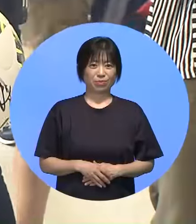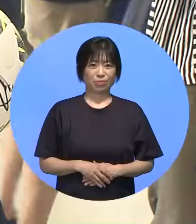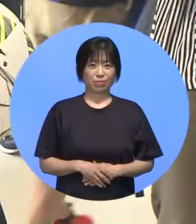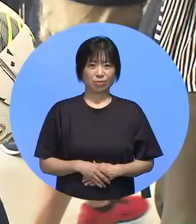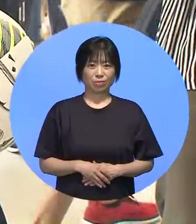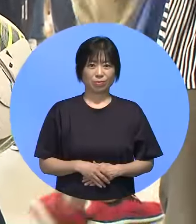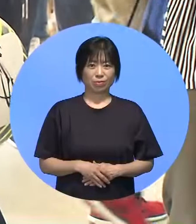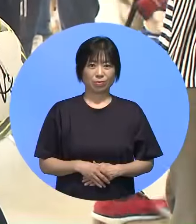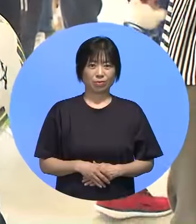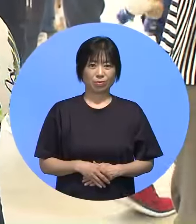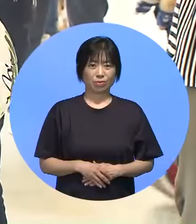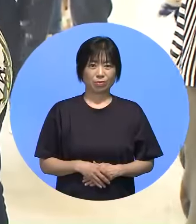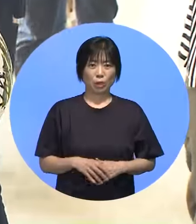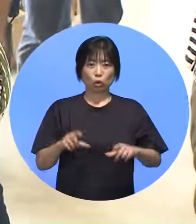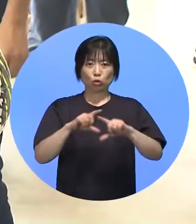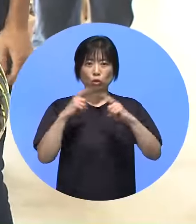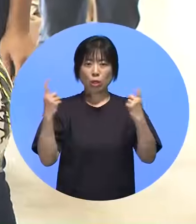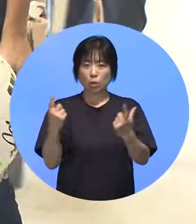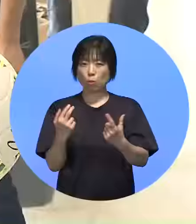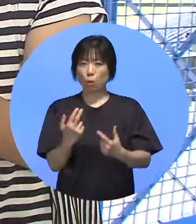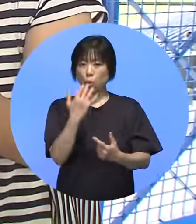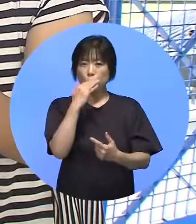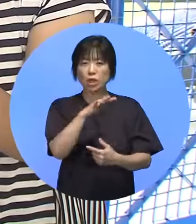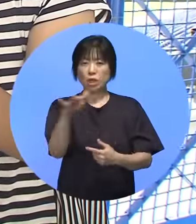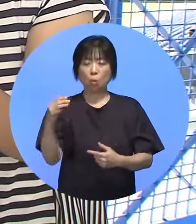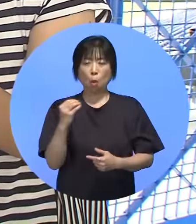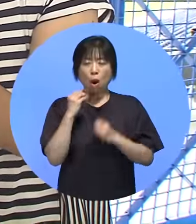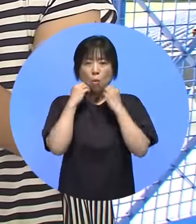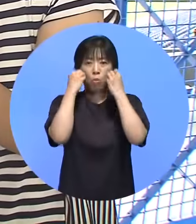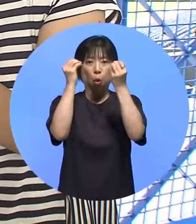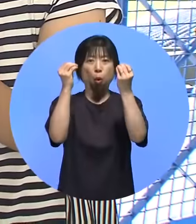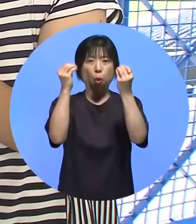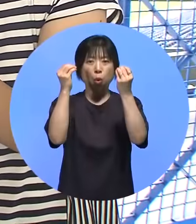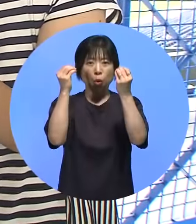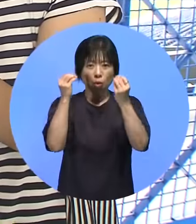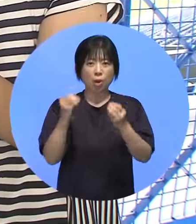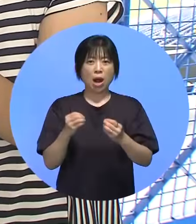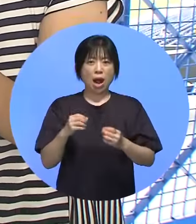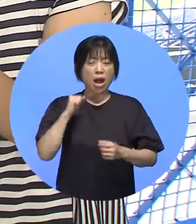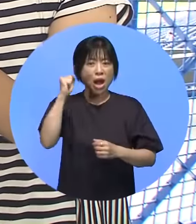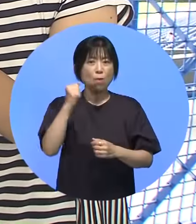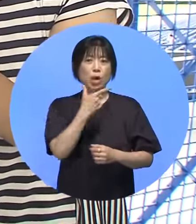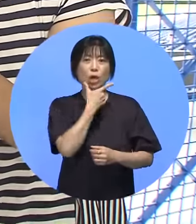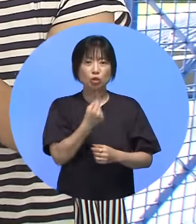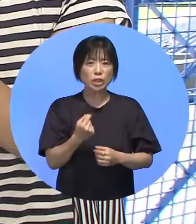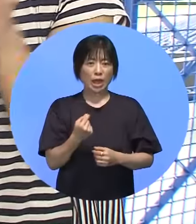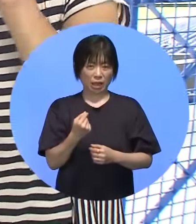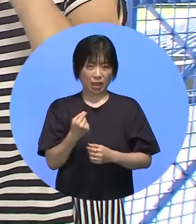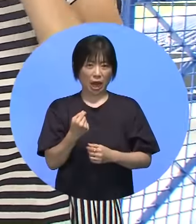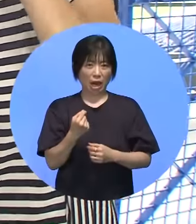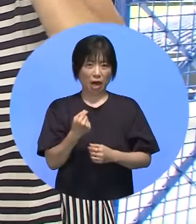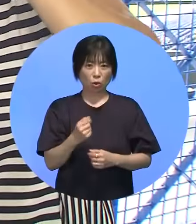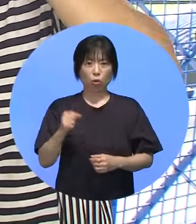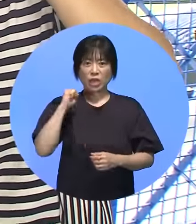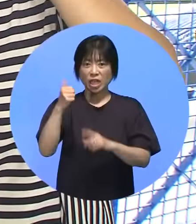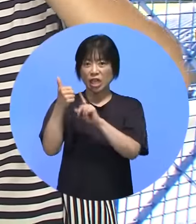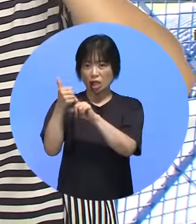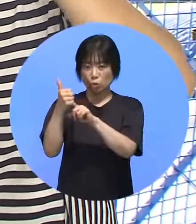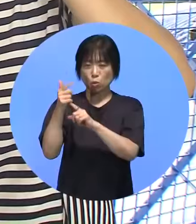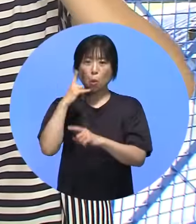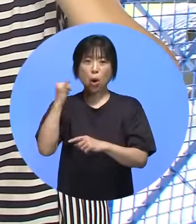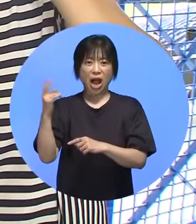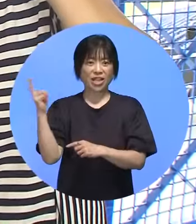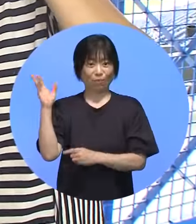た邪魔の雰囲気に感動しガンバ大阪が好きになったという佐々木ハルトくんとお母さんこれからもガンバ